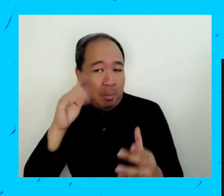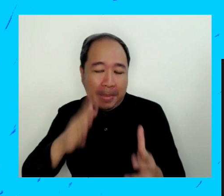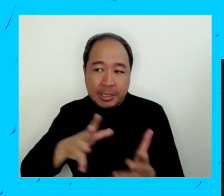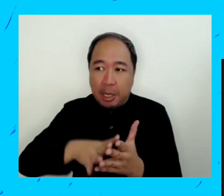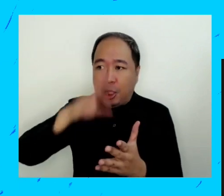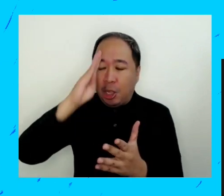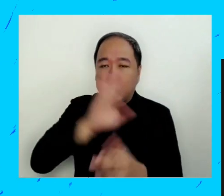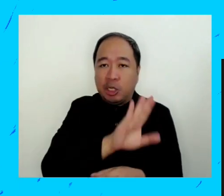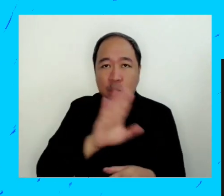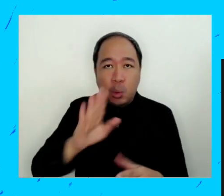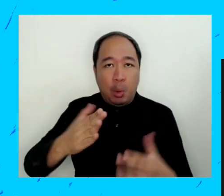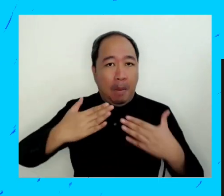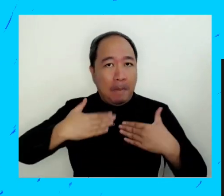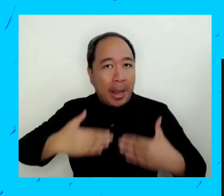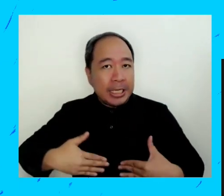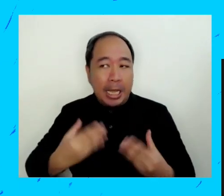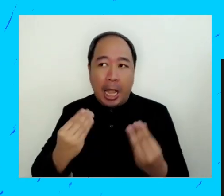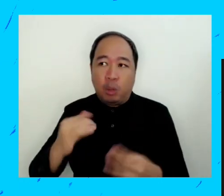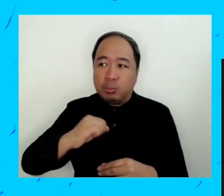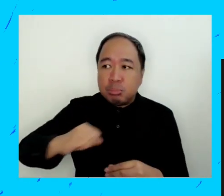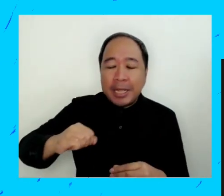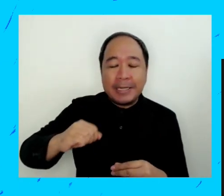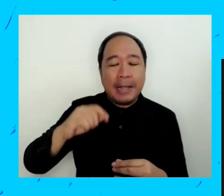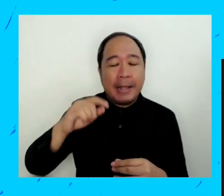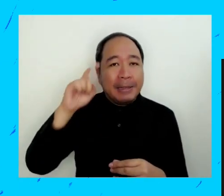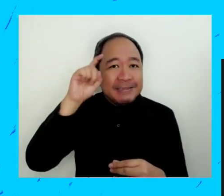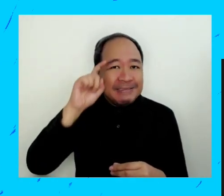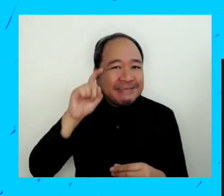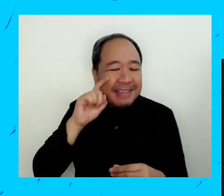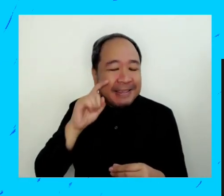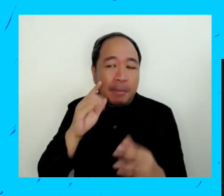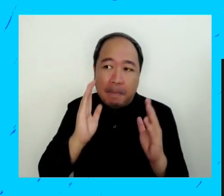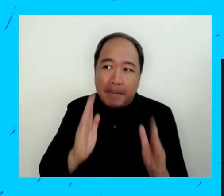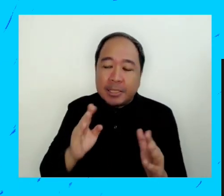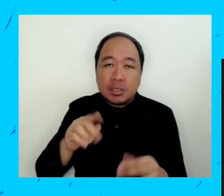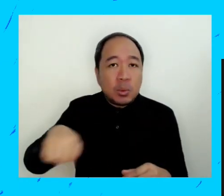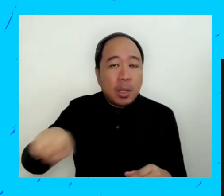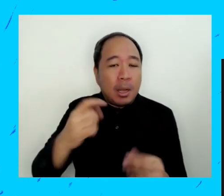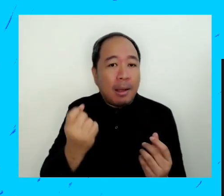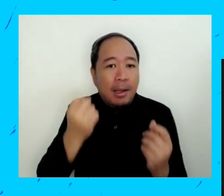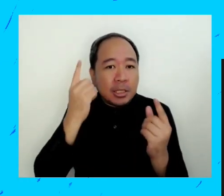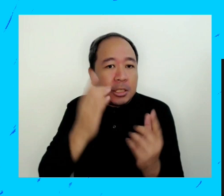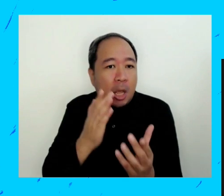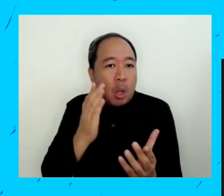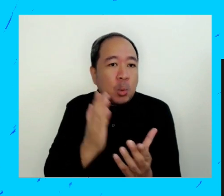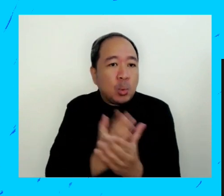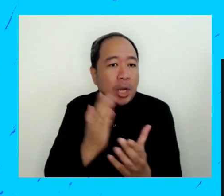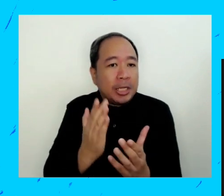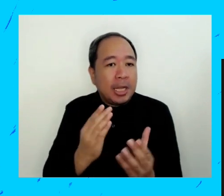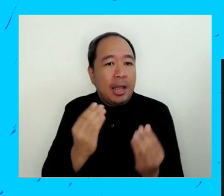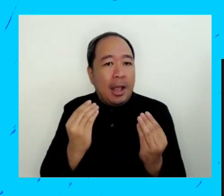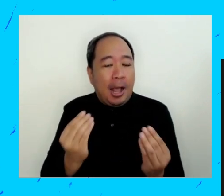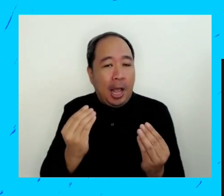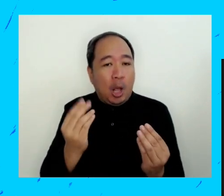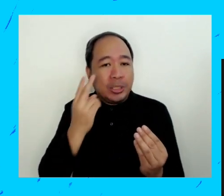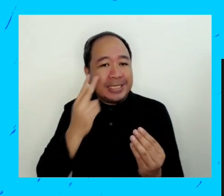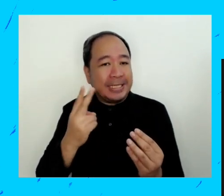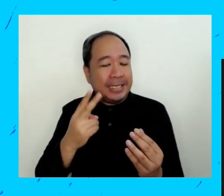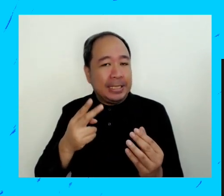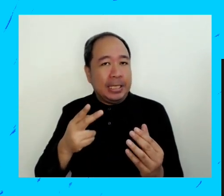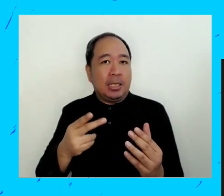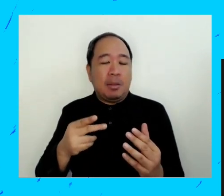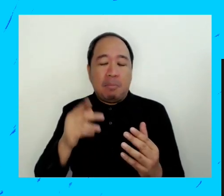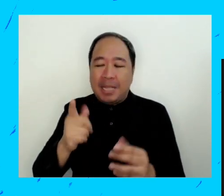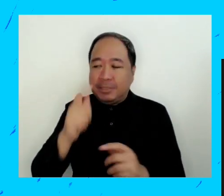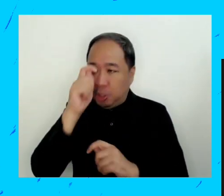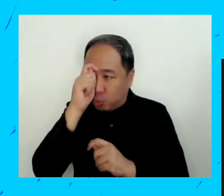leur corps, sur l'abstinence et de comprendre les bonnes choses et compris. Et apprendre